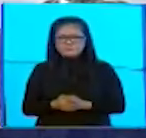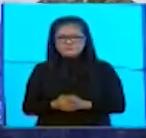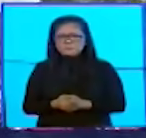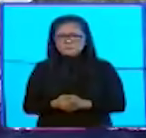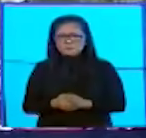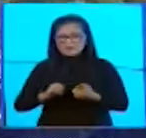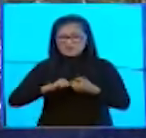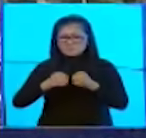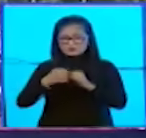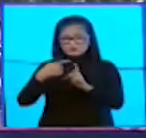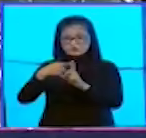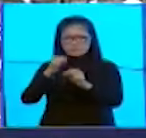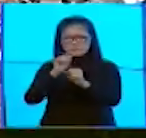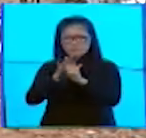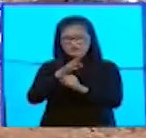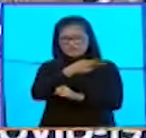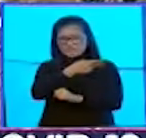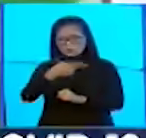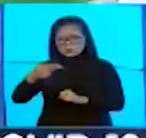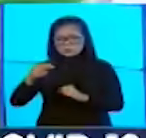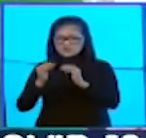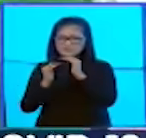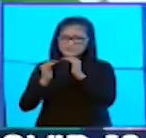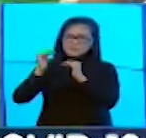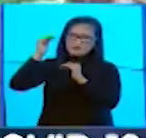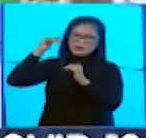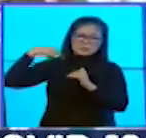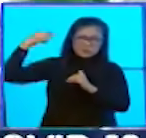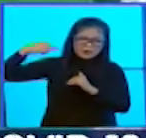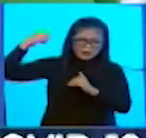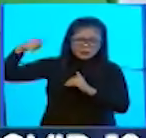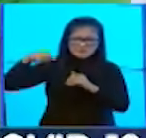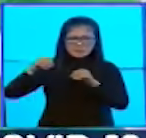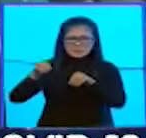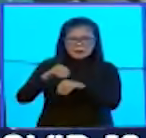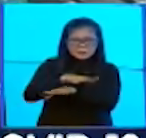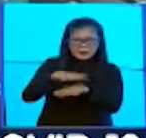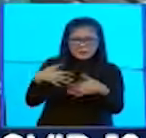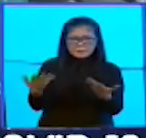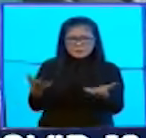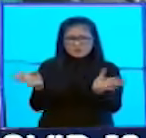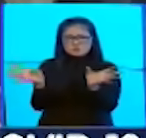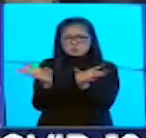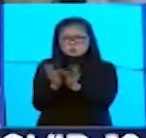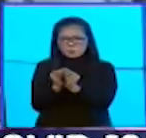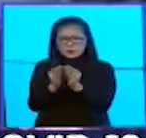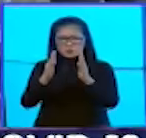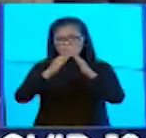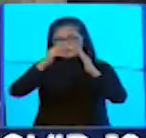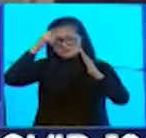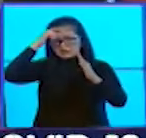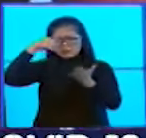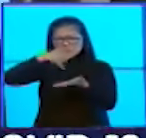Kasus COVID-19 di tanah air terus melonjak. Lonjakan ini juga mengakibatkan tingginya tingkat keterisian rumah sakit di